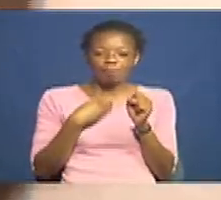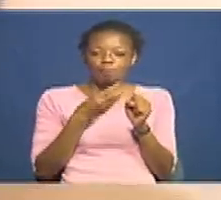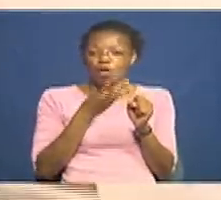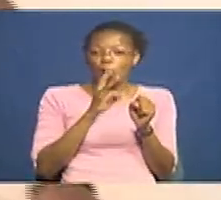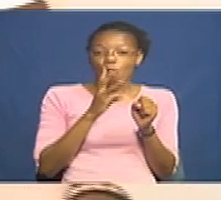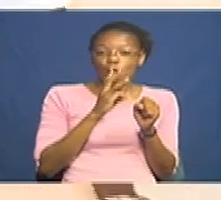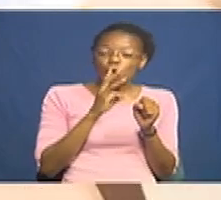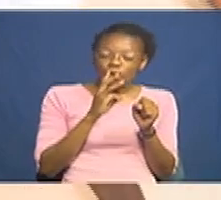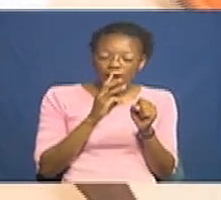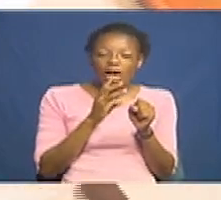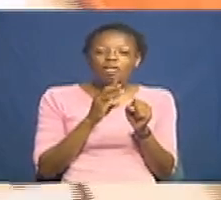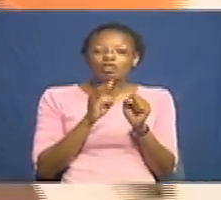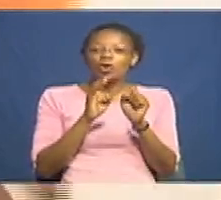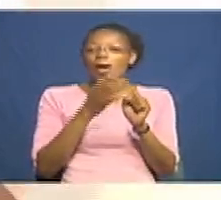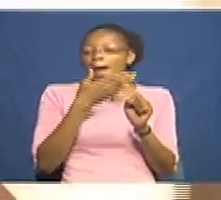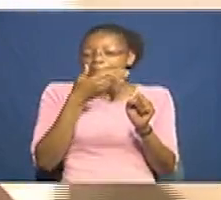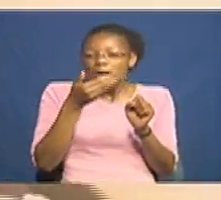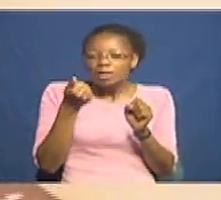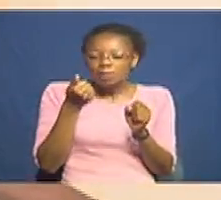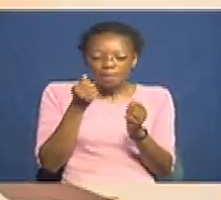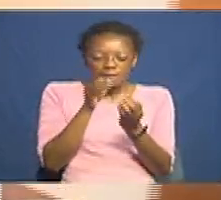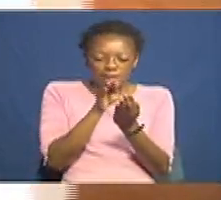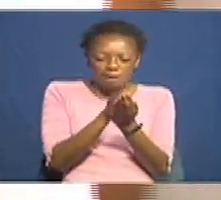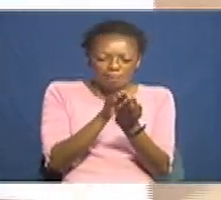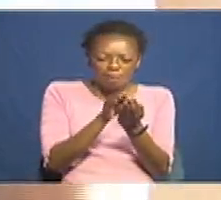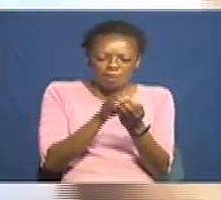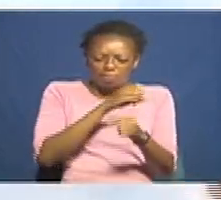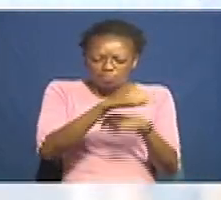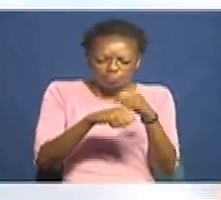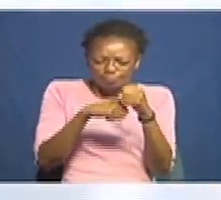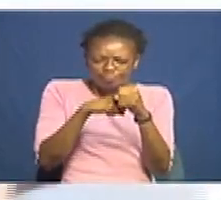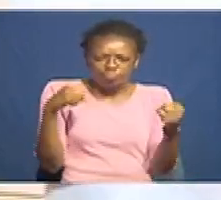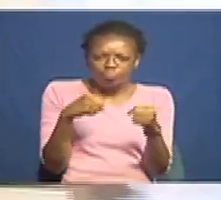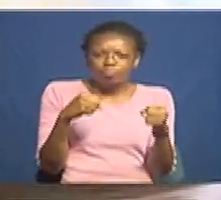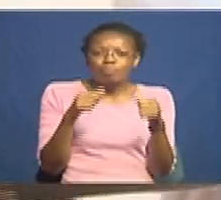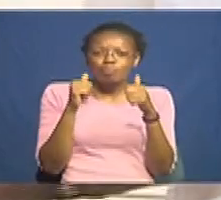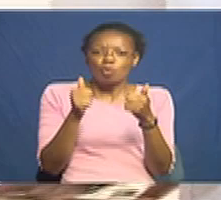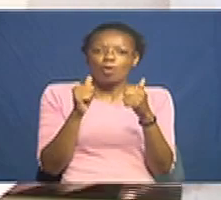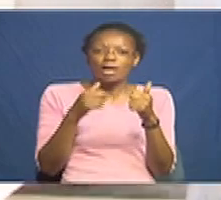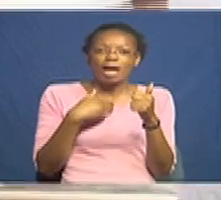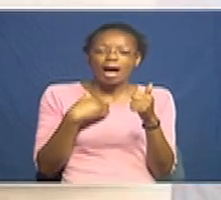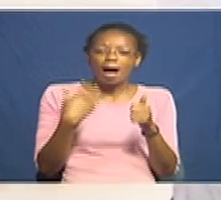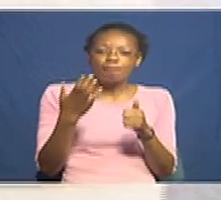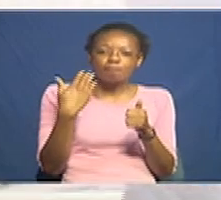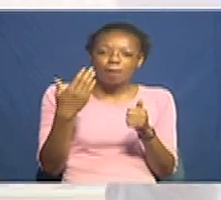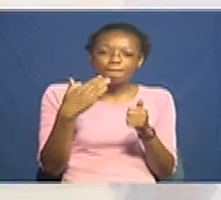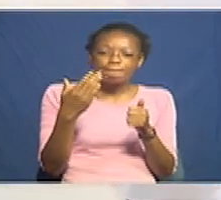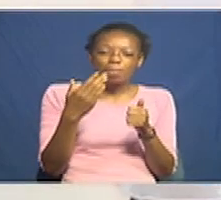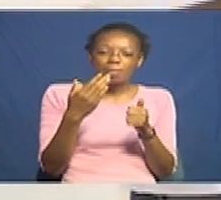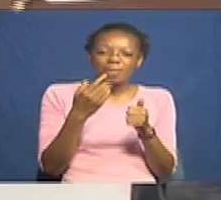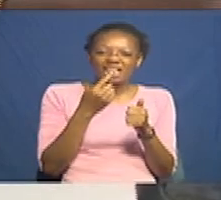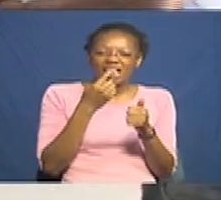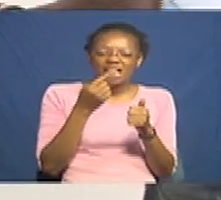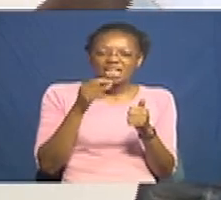nailoni kabla ya kutia ndani. Usiweke kitu kizito juu ya mti wako ndani ya jokovu ili